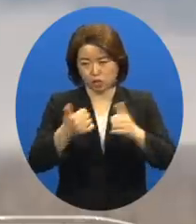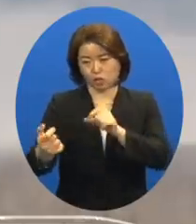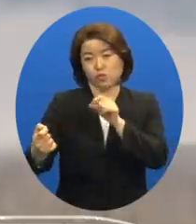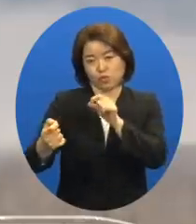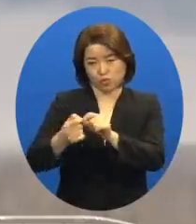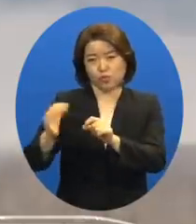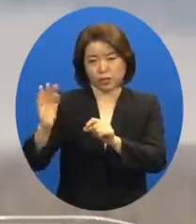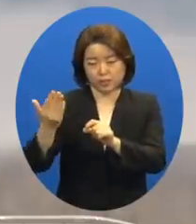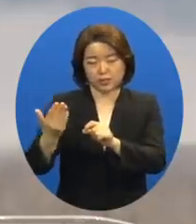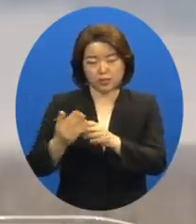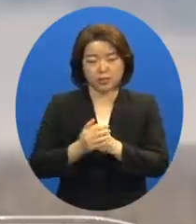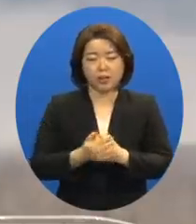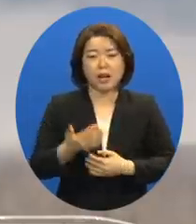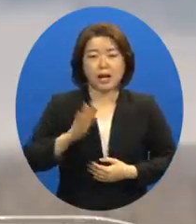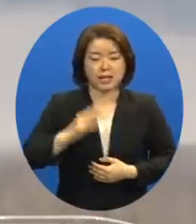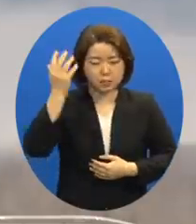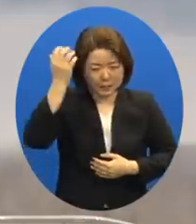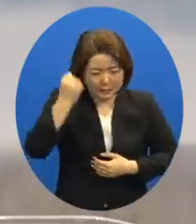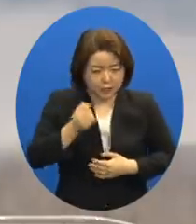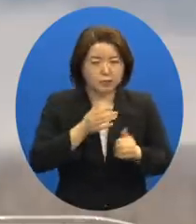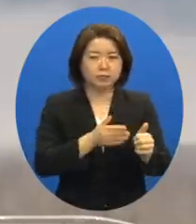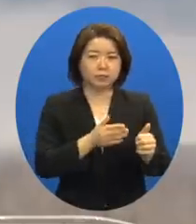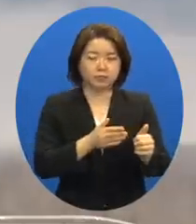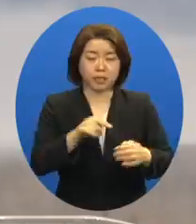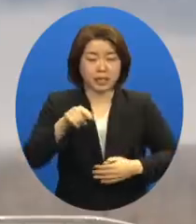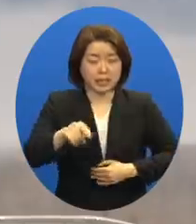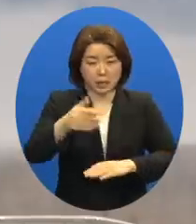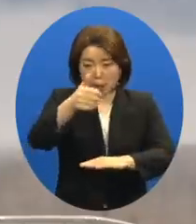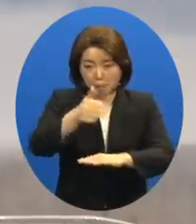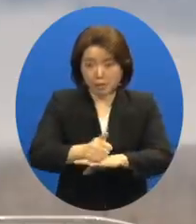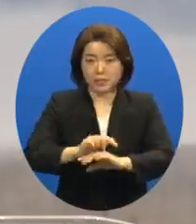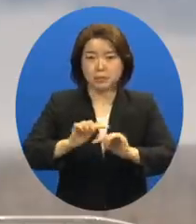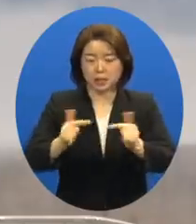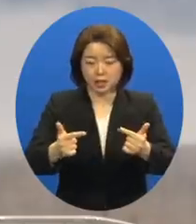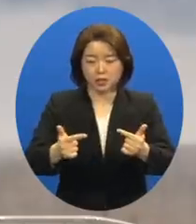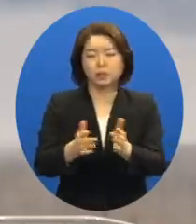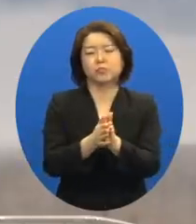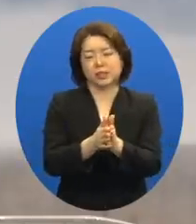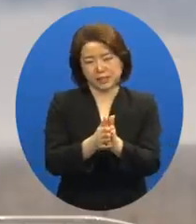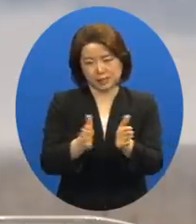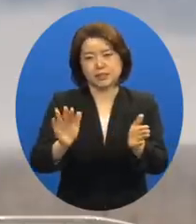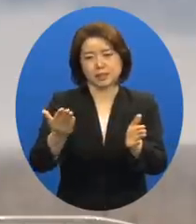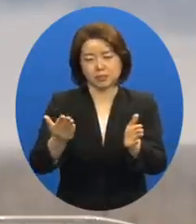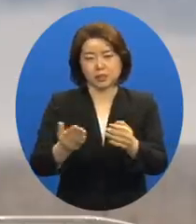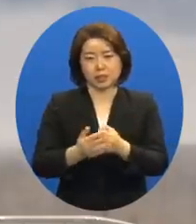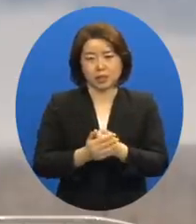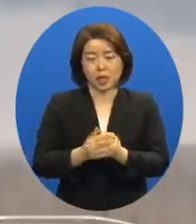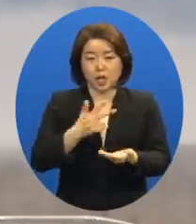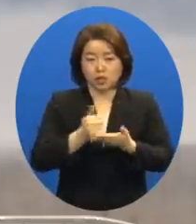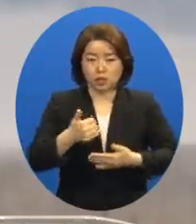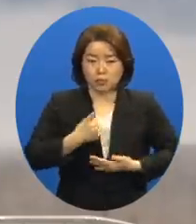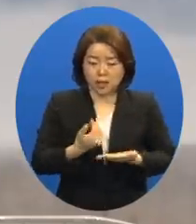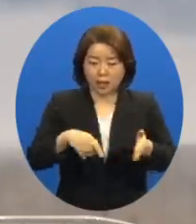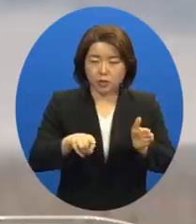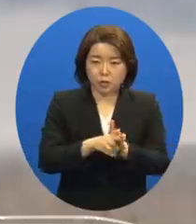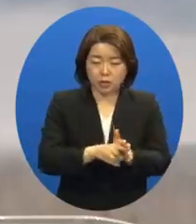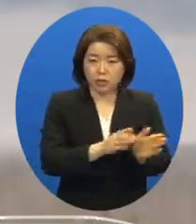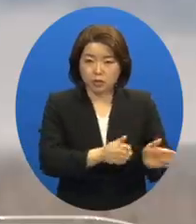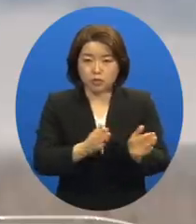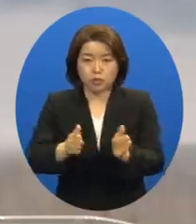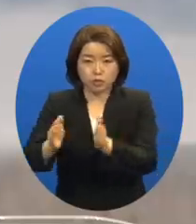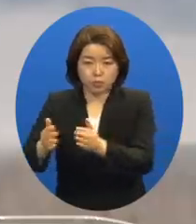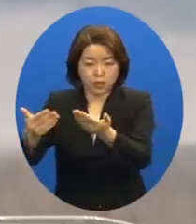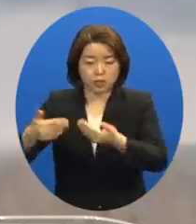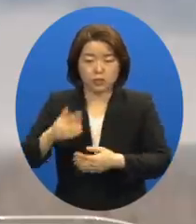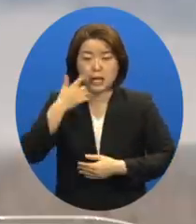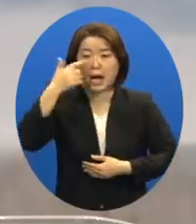왔습니다. 그러나 기억하십시오. 이것은 마지막이 아니고 시작입니다. 주님께서 나를 위해서 예비하신